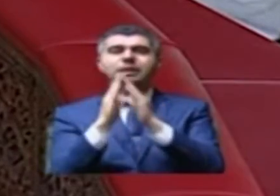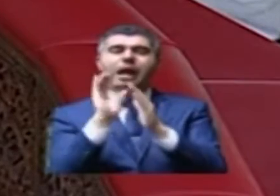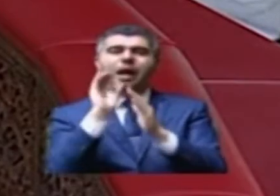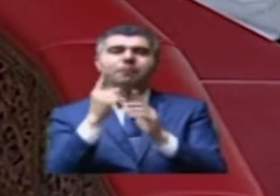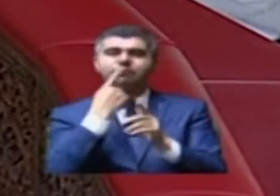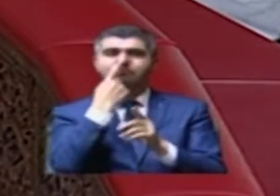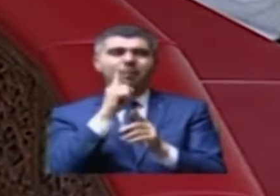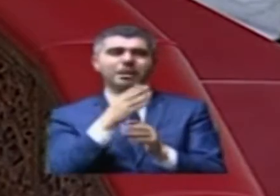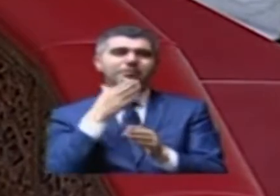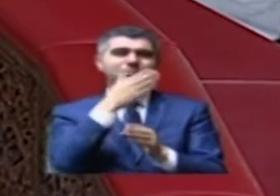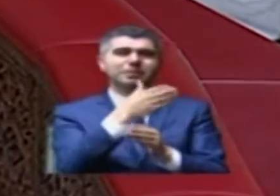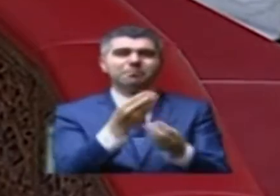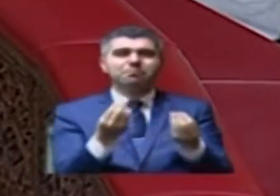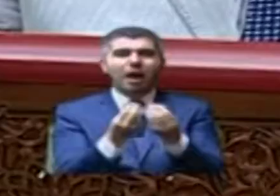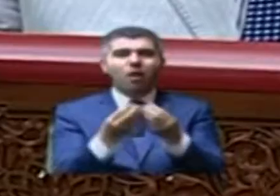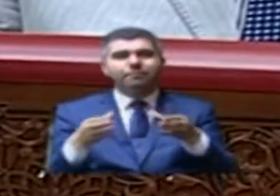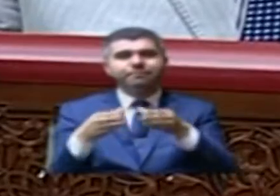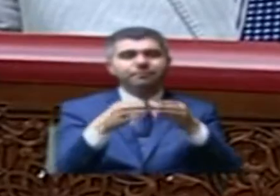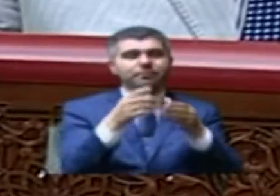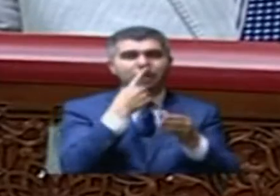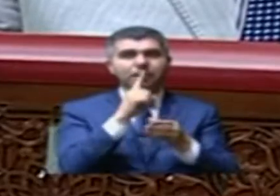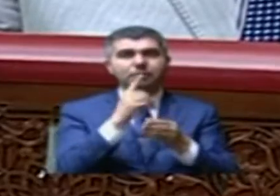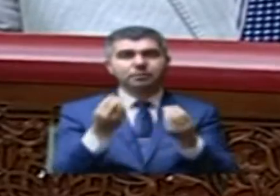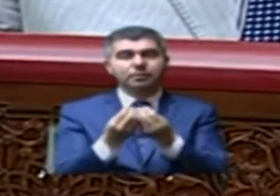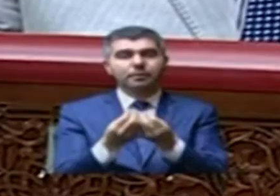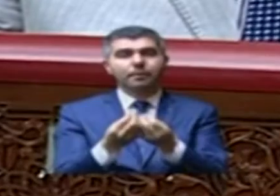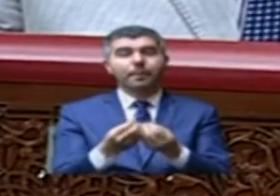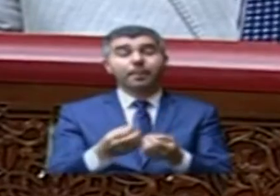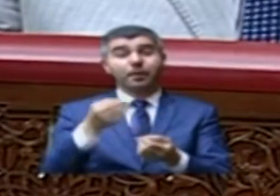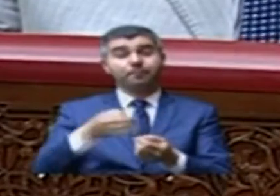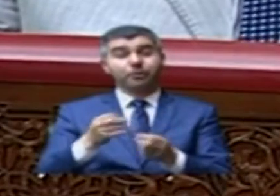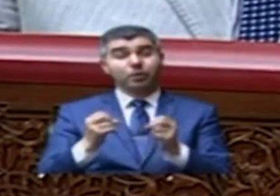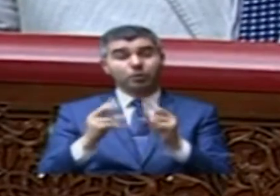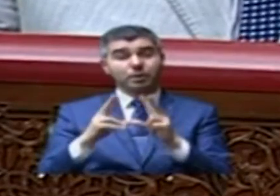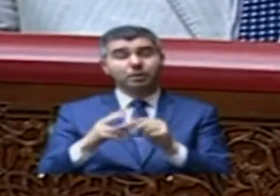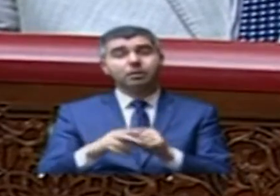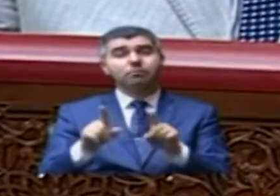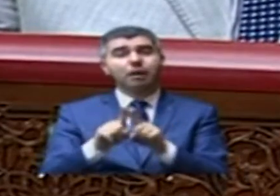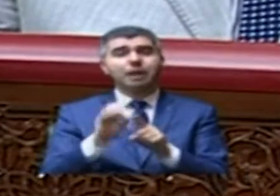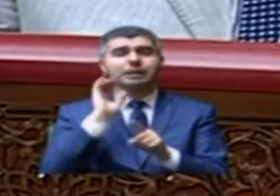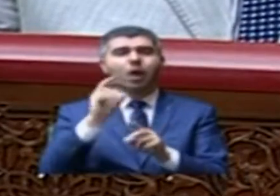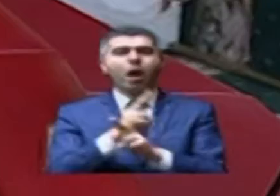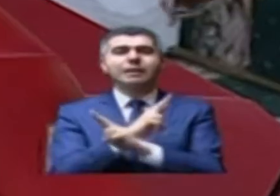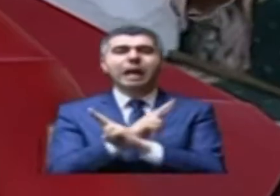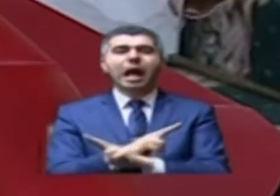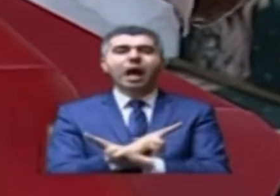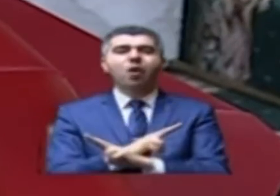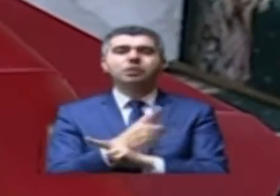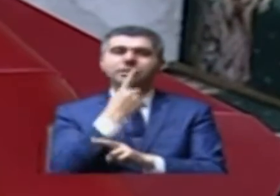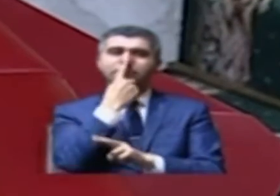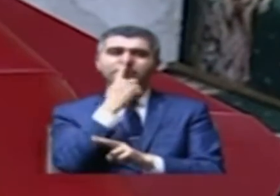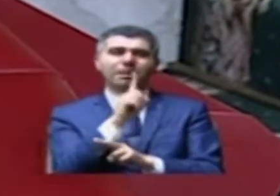يمشي للمؤسسات، وكذلك التكفل بعوض، واحد عنده واحد لاغوتغيت مريحة وما بغاش يمشي